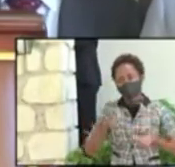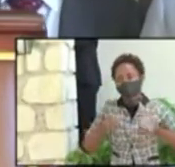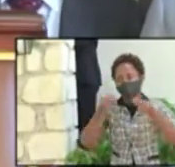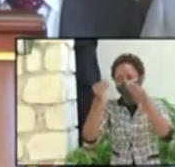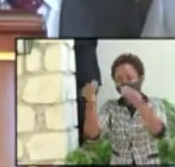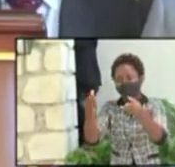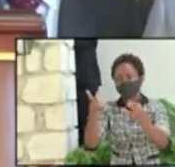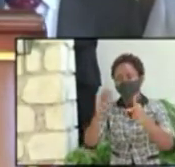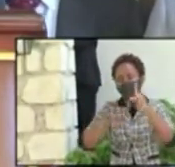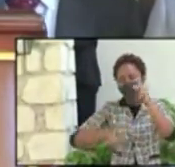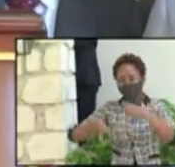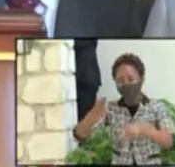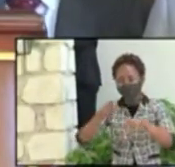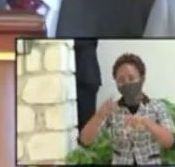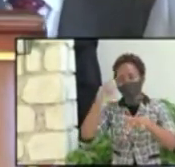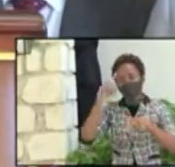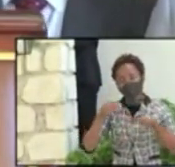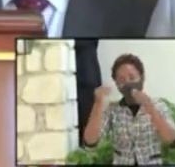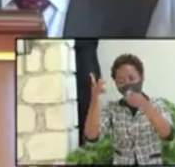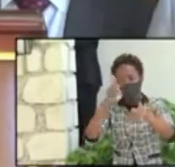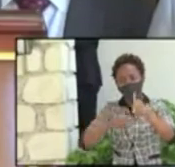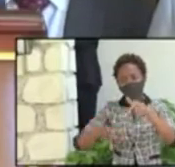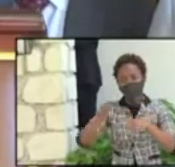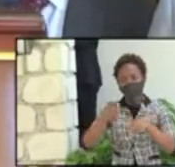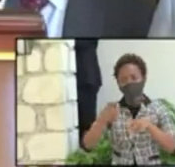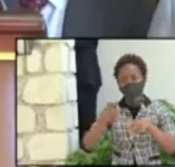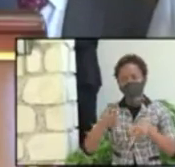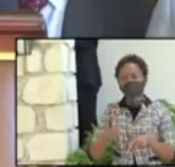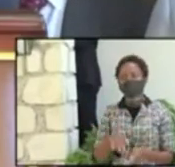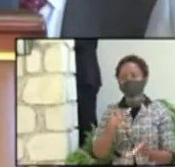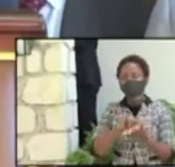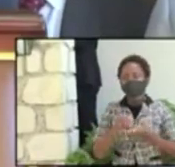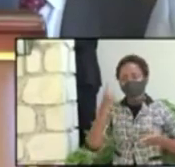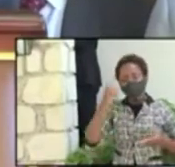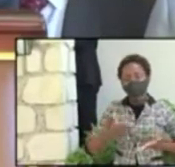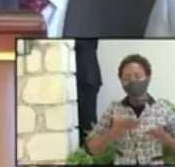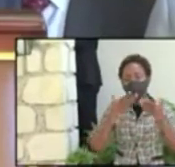là. Et pour mener by peuple là c'est pour mener le bas où